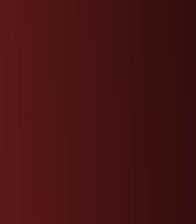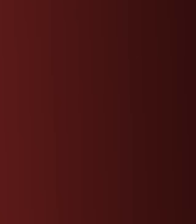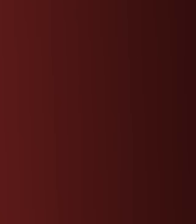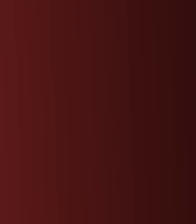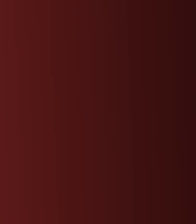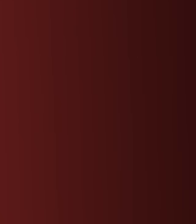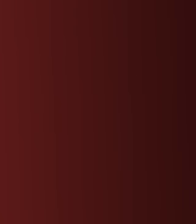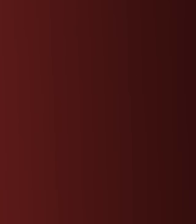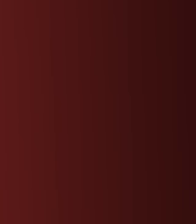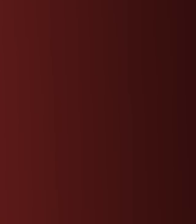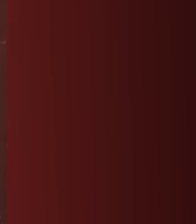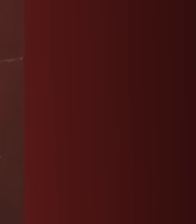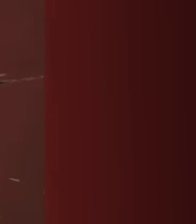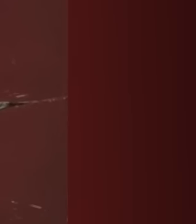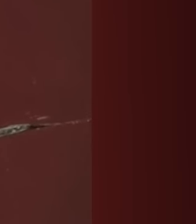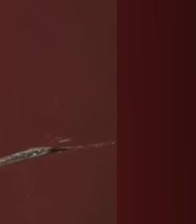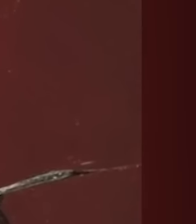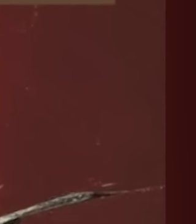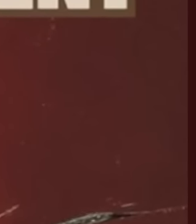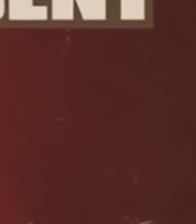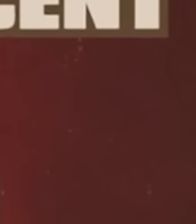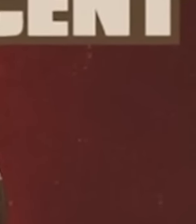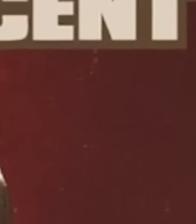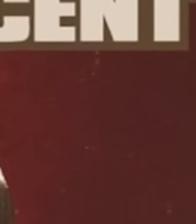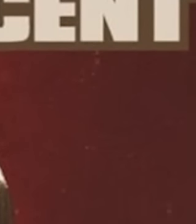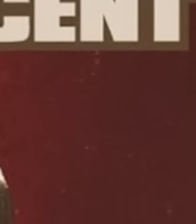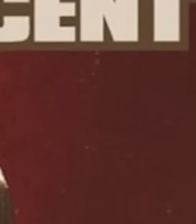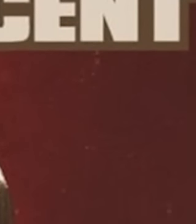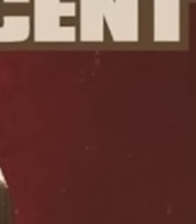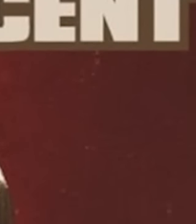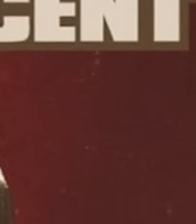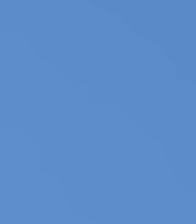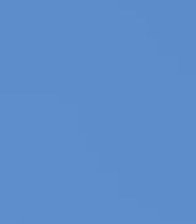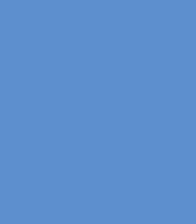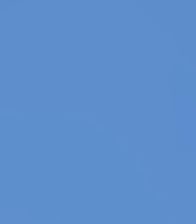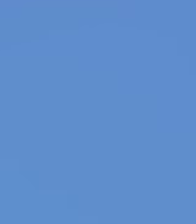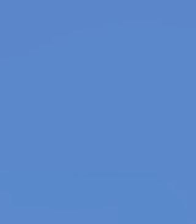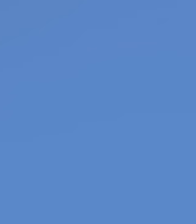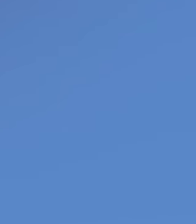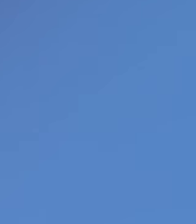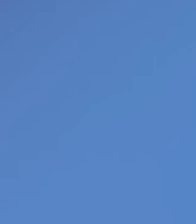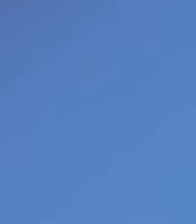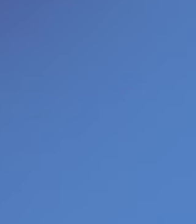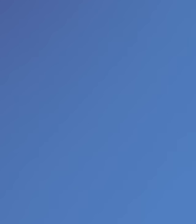Zdjęcie wyszło rzeczywiście epickie, ale my państwo jesteśmy winni wyniki ankiety.